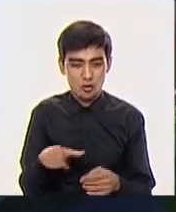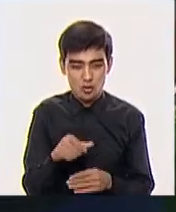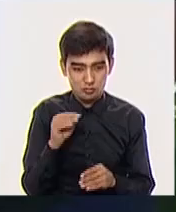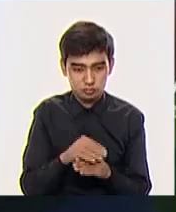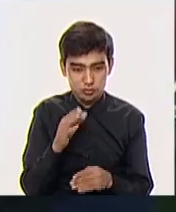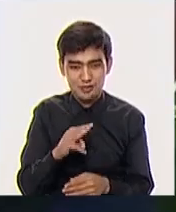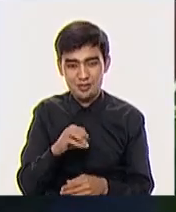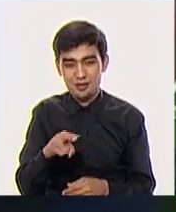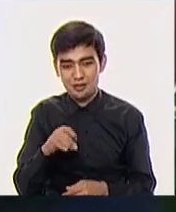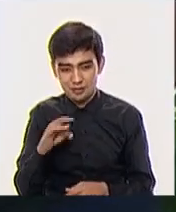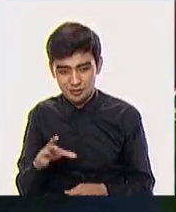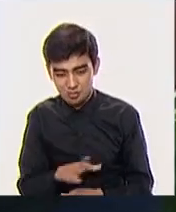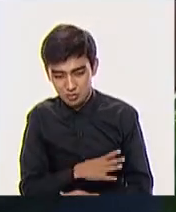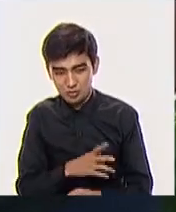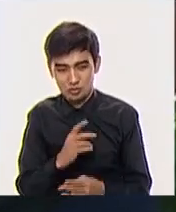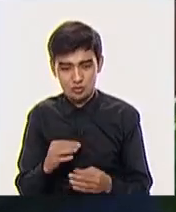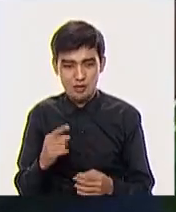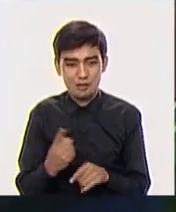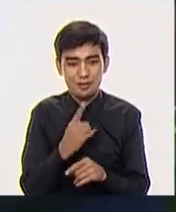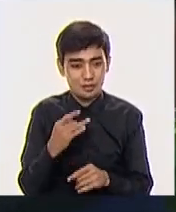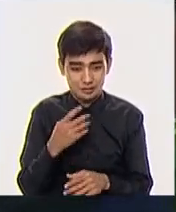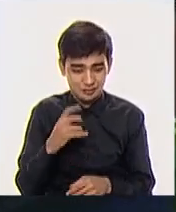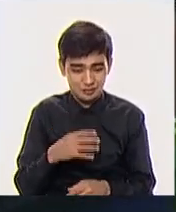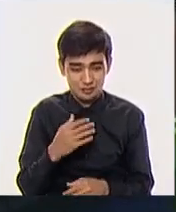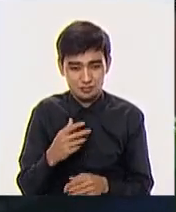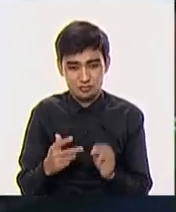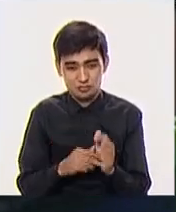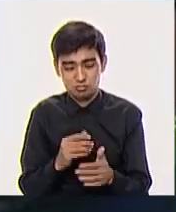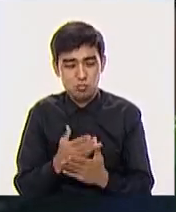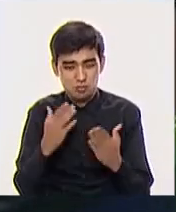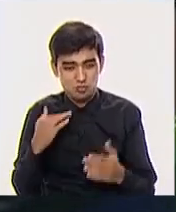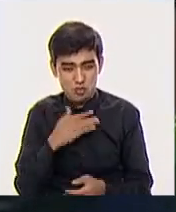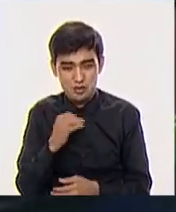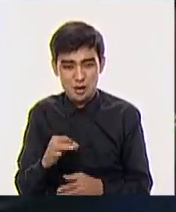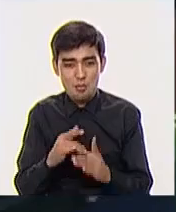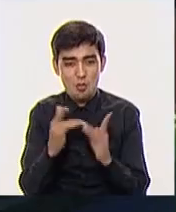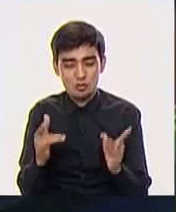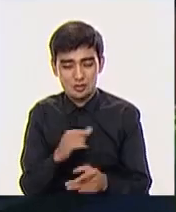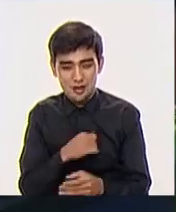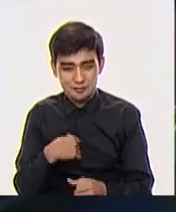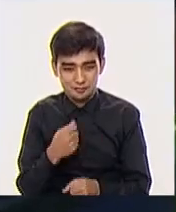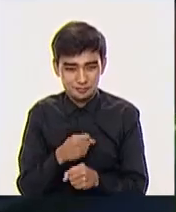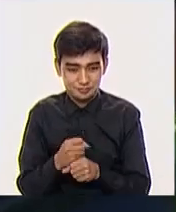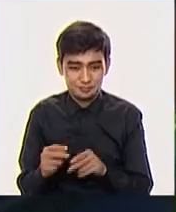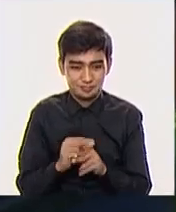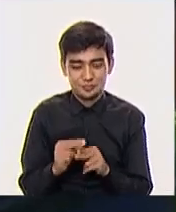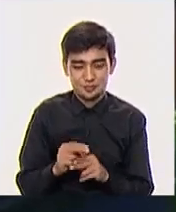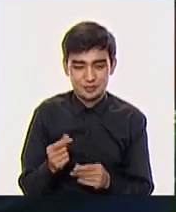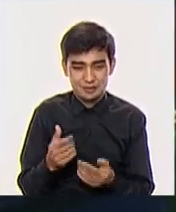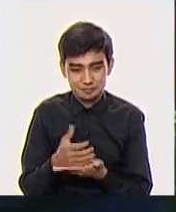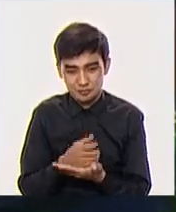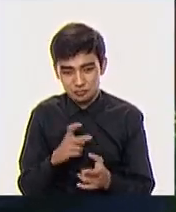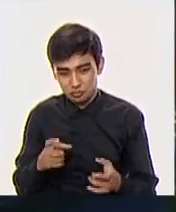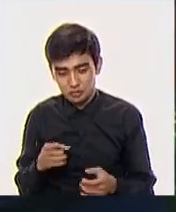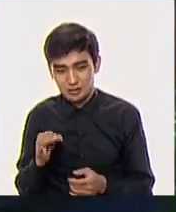на тендер выставляют неоднократно уже. А авось и ныне, как говорится, там. Мост сами своими силами ремонтируем. Собираем с